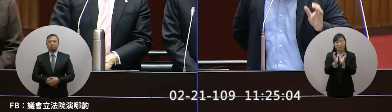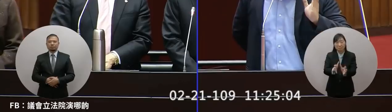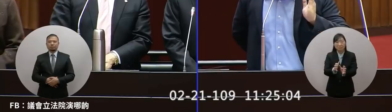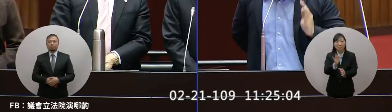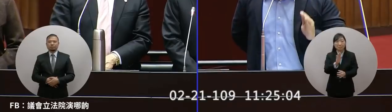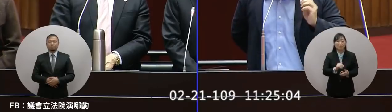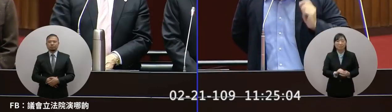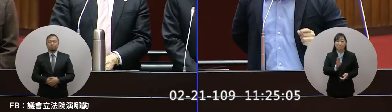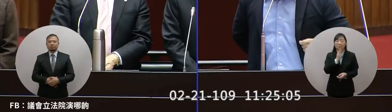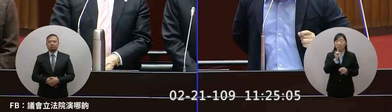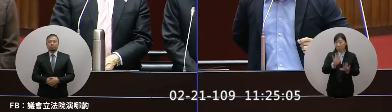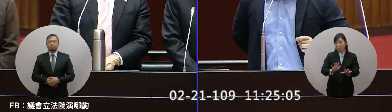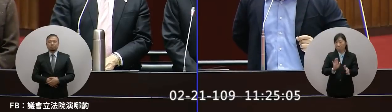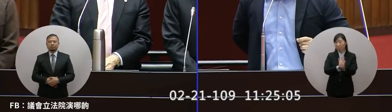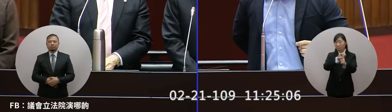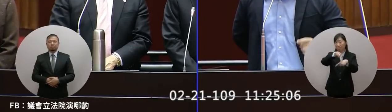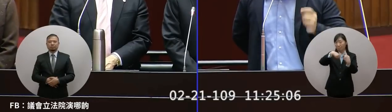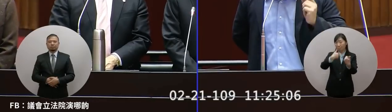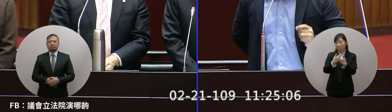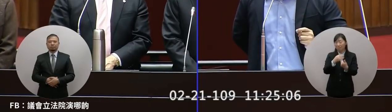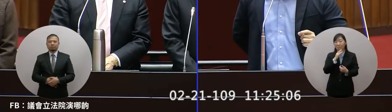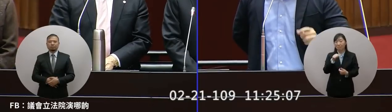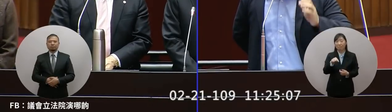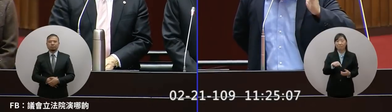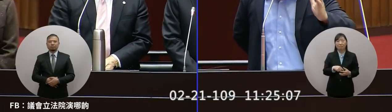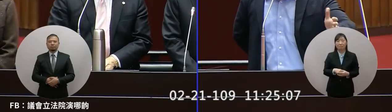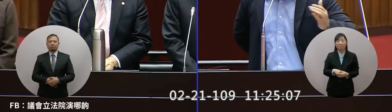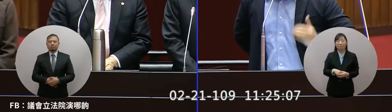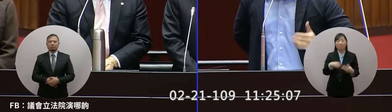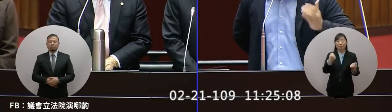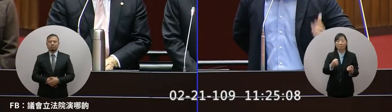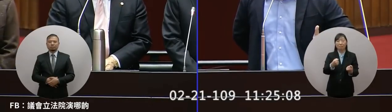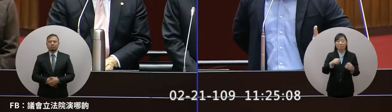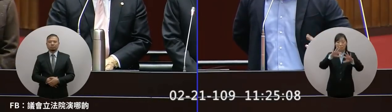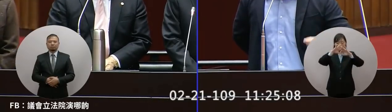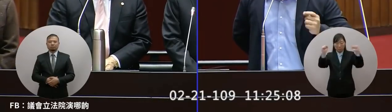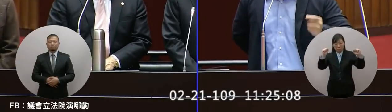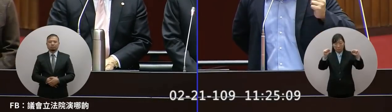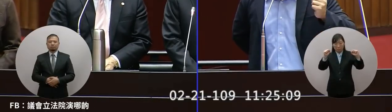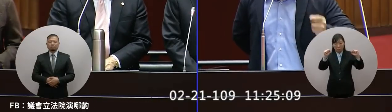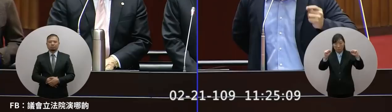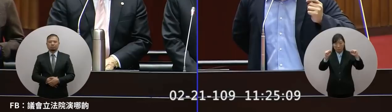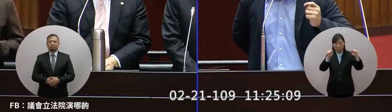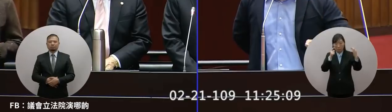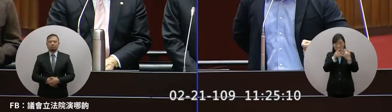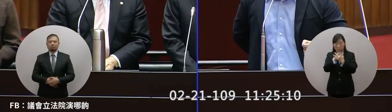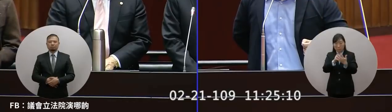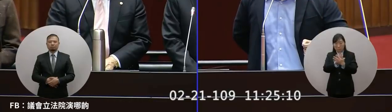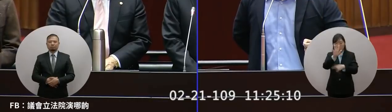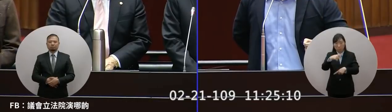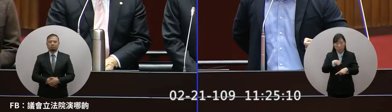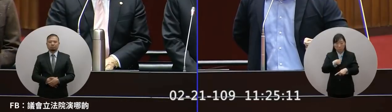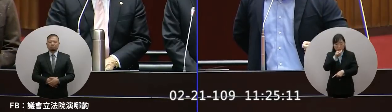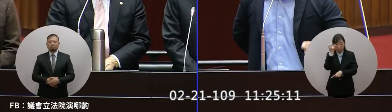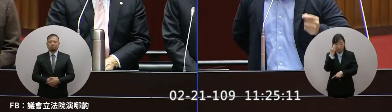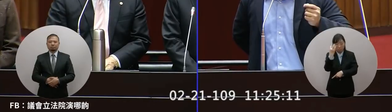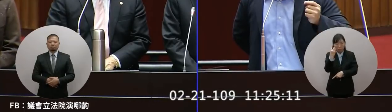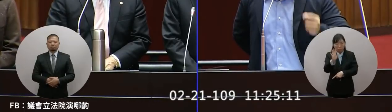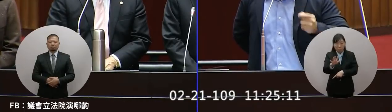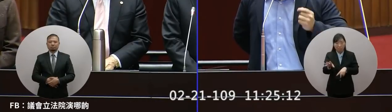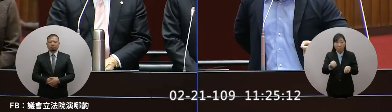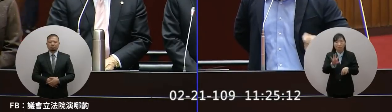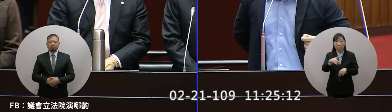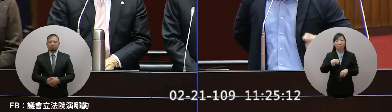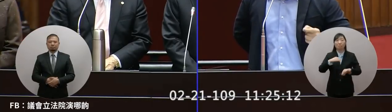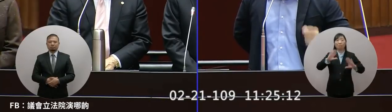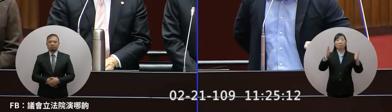是说，现在处转会其实一旦爬出这些档案之后，他有一个新的突破，就是这个